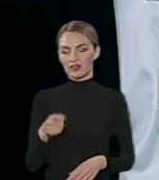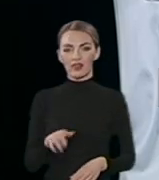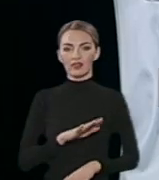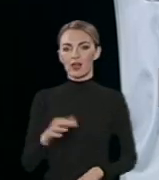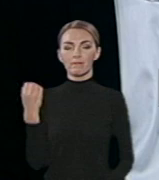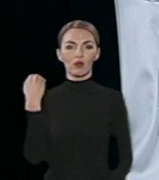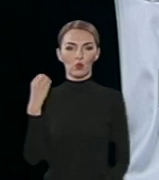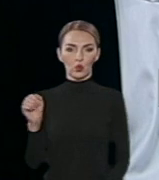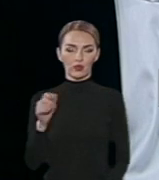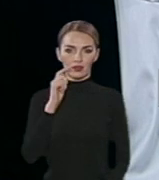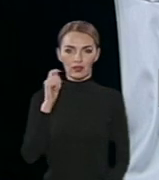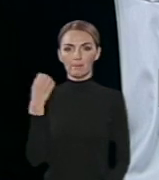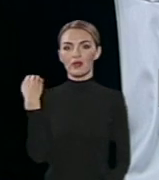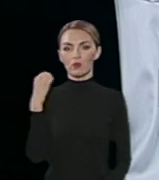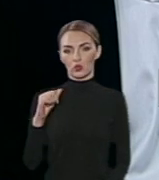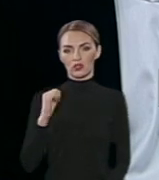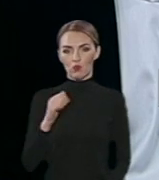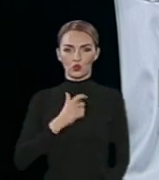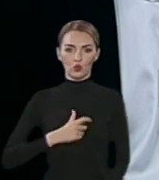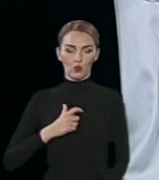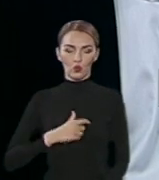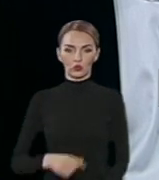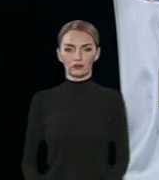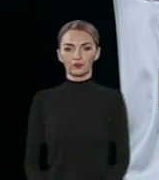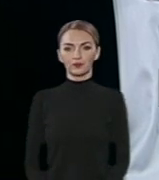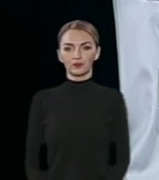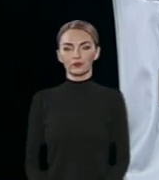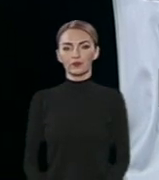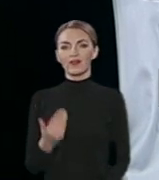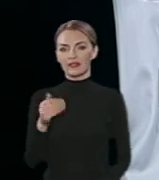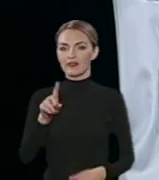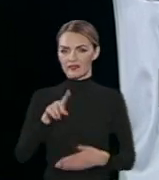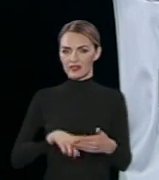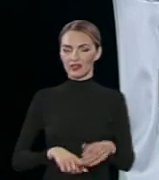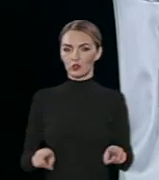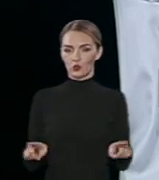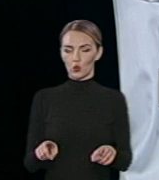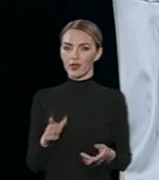над Україною, а перемогою над самою собою. От прокоментуйте, будь ласка, ви вірите в те, що